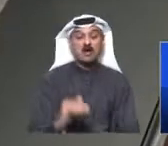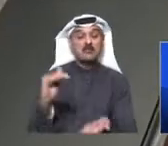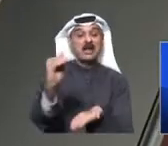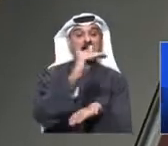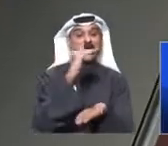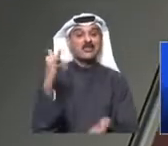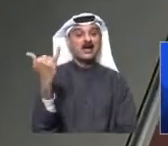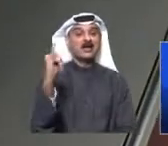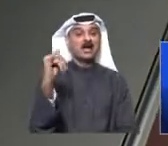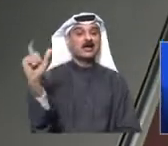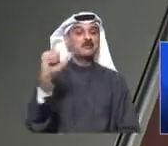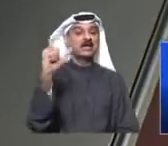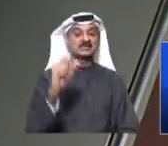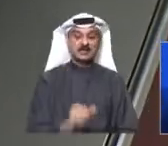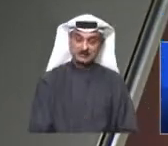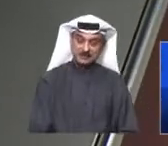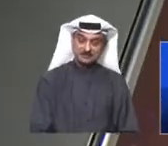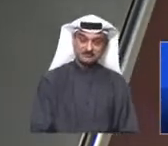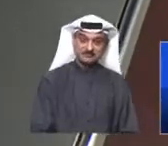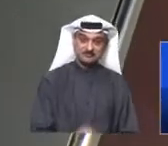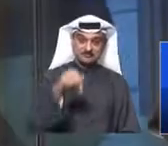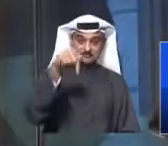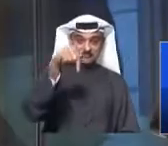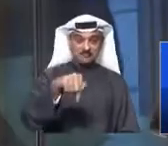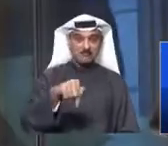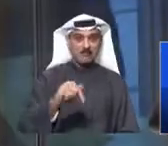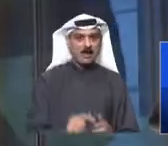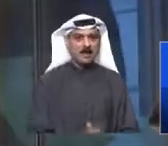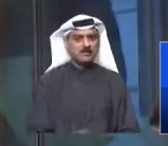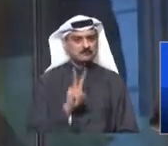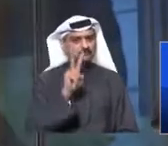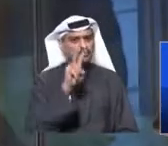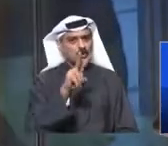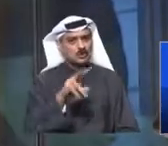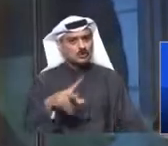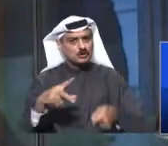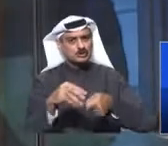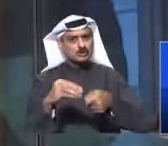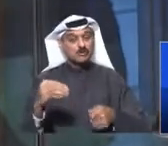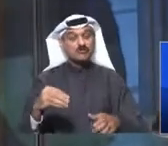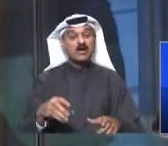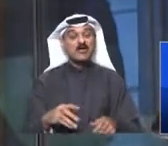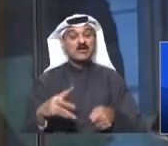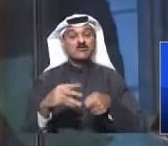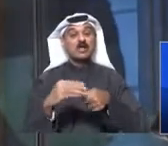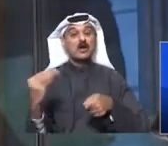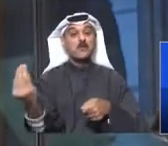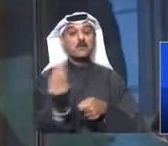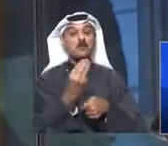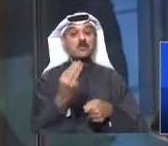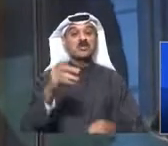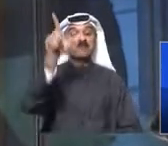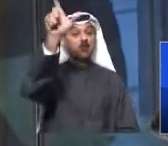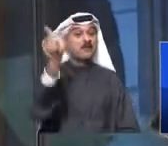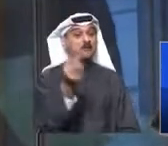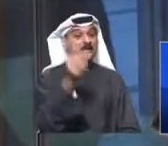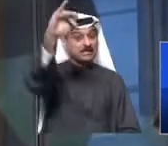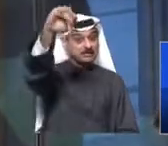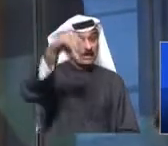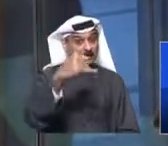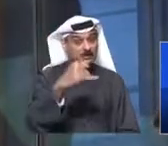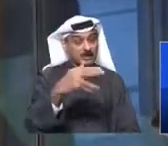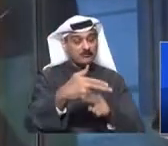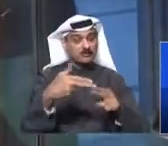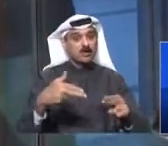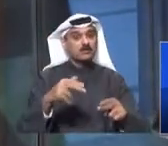العربية الإسلامية. هذه القطع التي جاءت من متحف بارجيلو الإيطالي إلى دولة الكويت تستحق